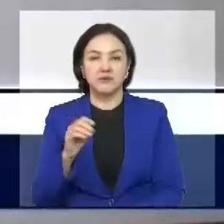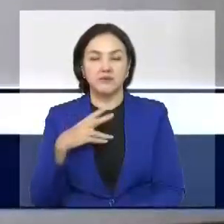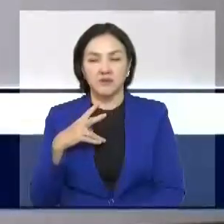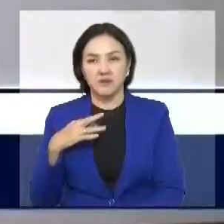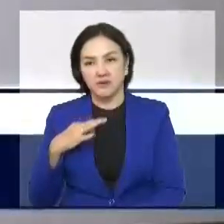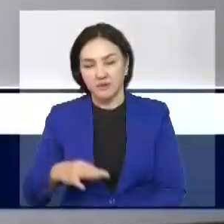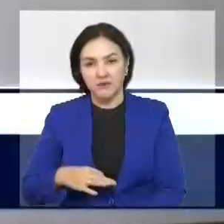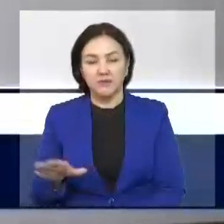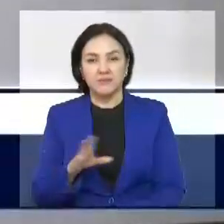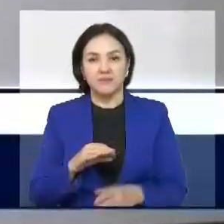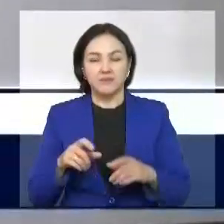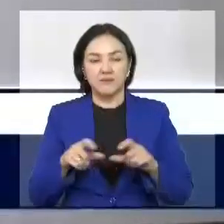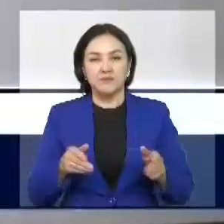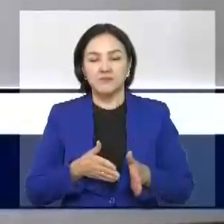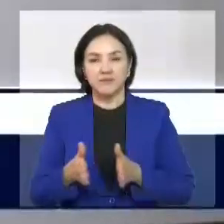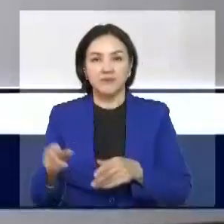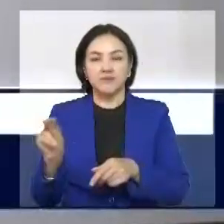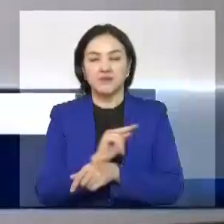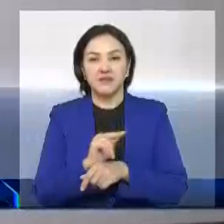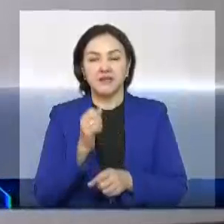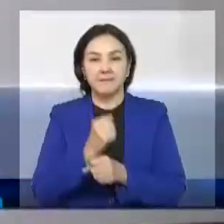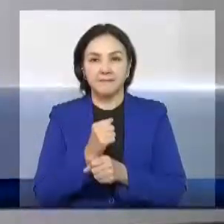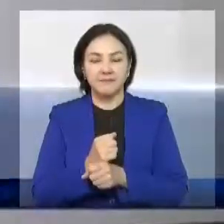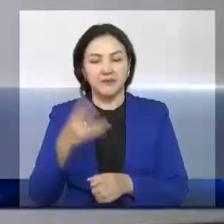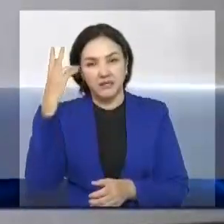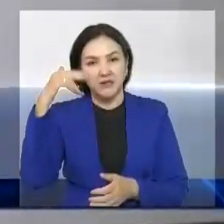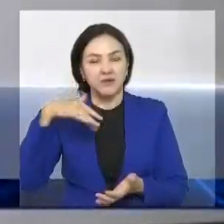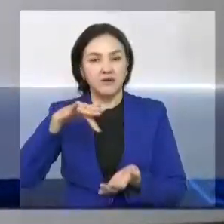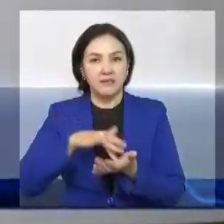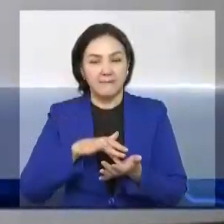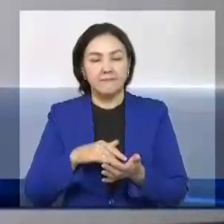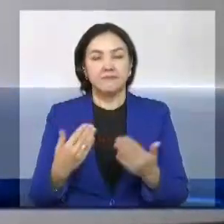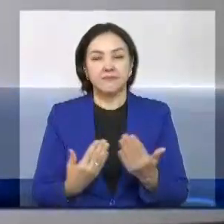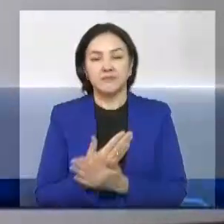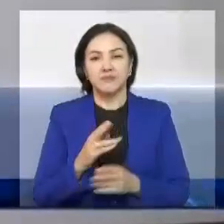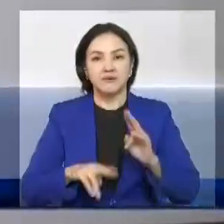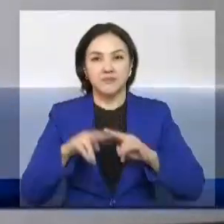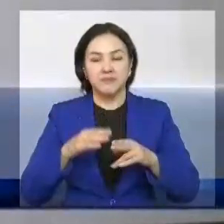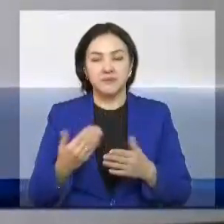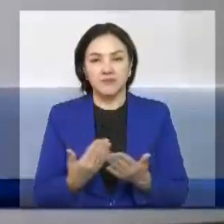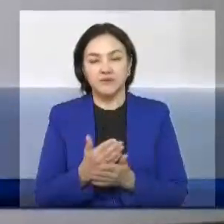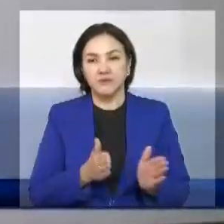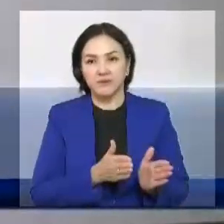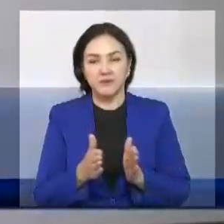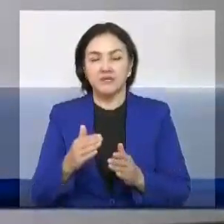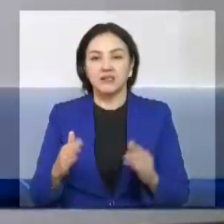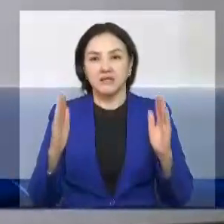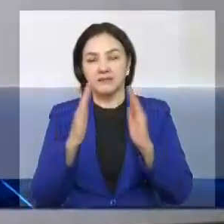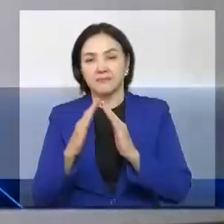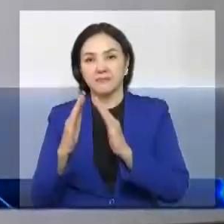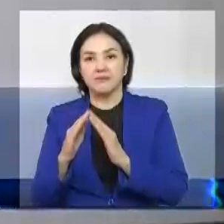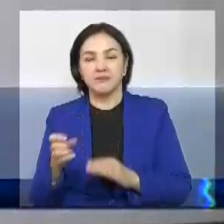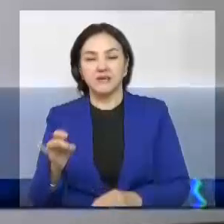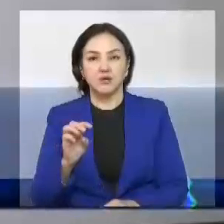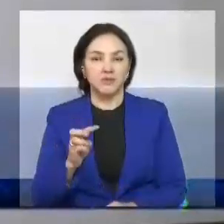на этих участках у нас проводится ремонт дорог Кроме того по городу кадаш ве строительство новых двух дорог в сторону жилых домов микрорайоне